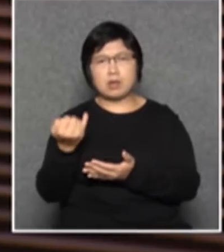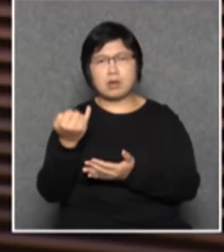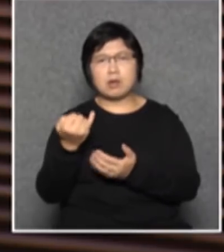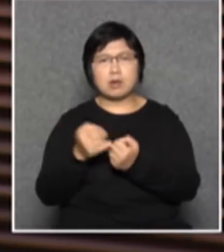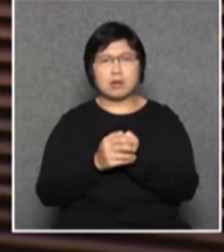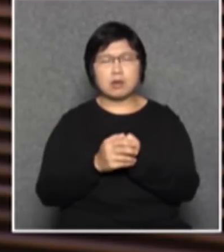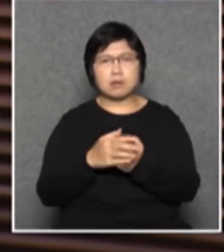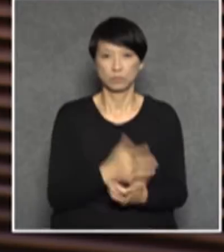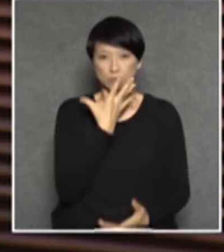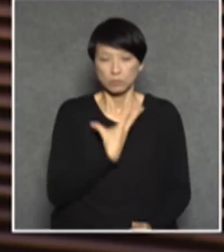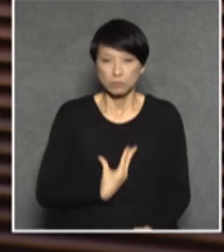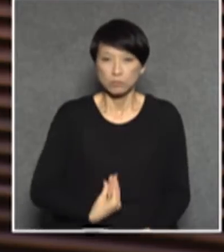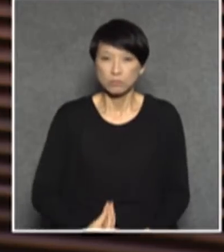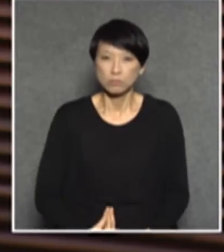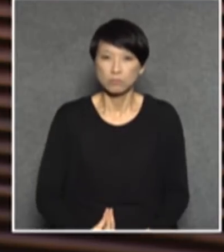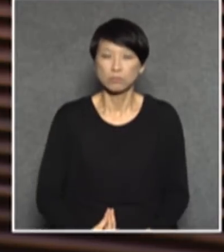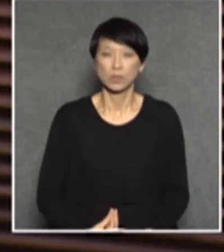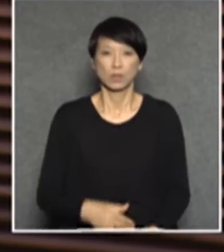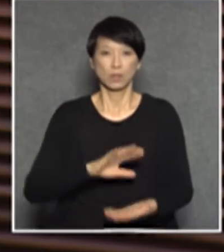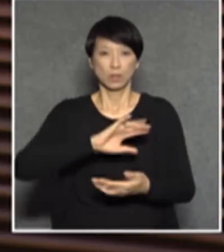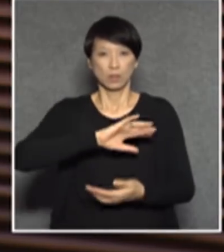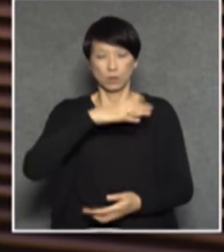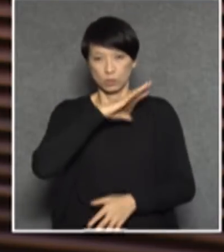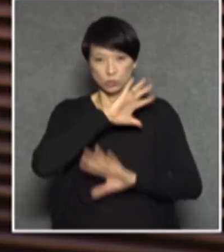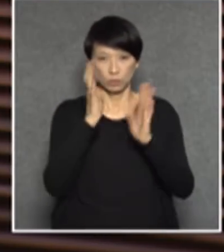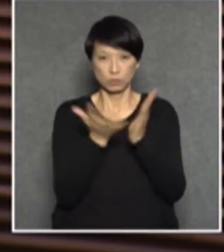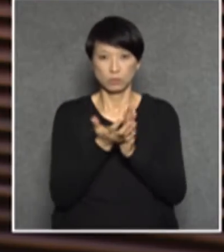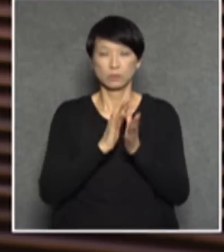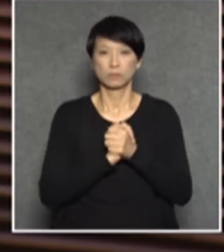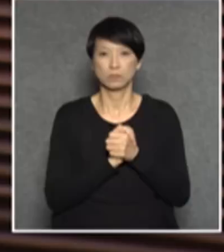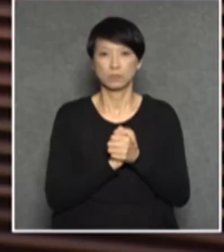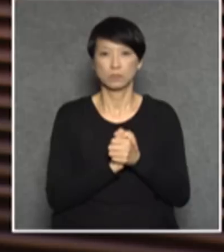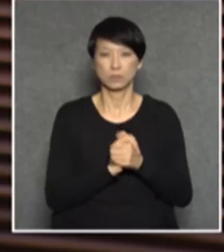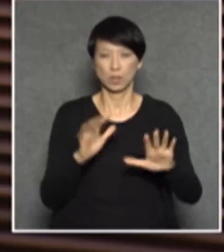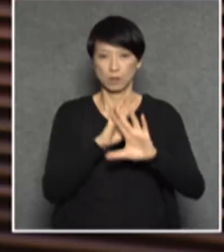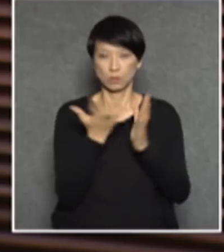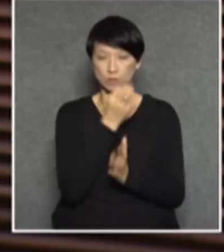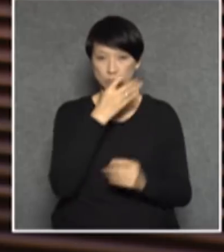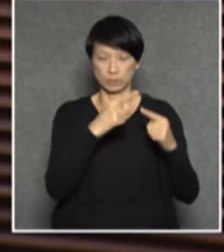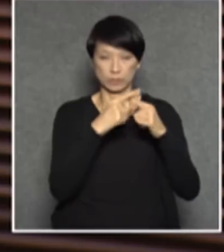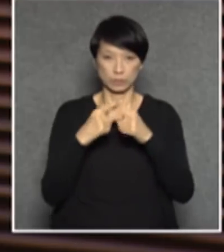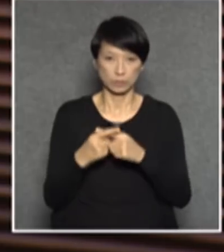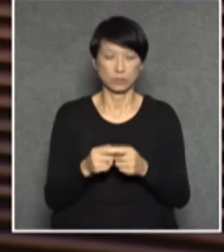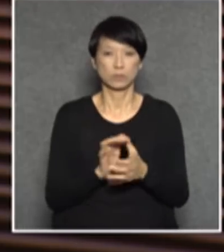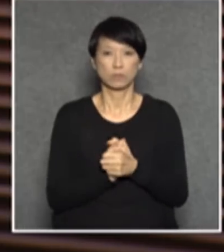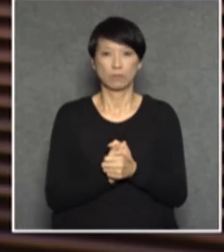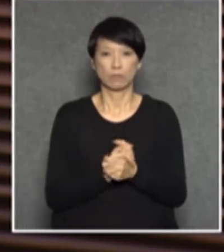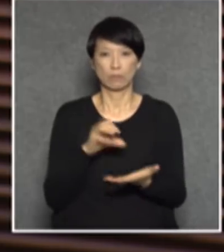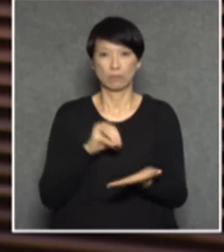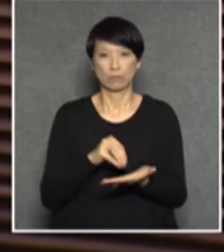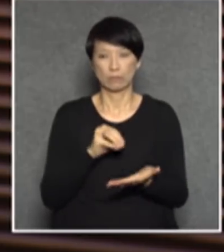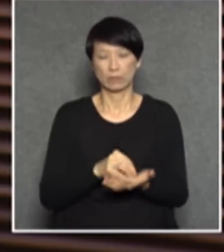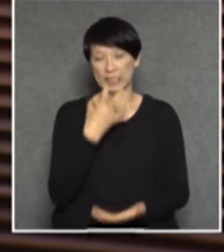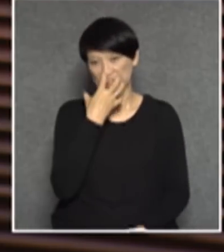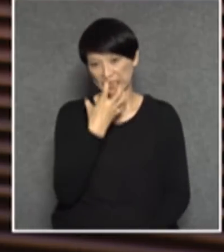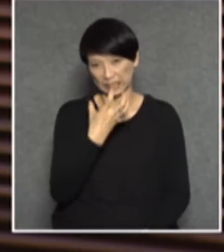失望的情緒將會籠罩住整個香港社會，所有香港人屆時都要承受這些結